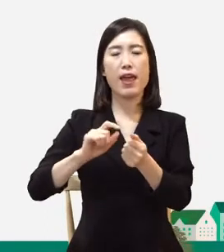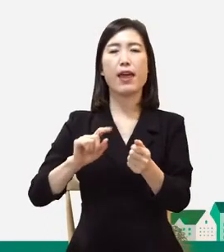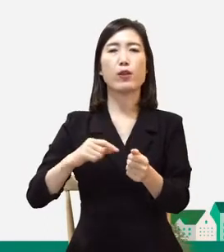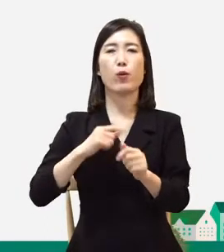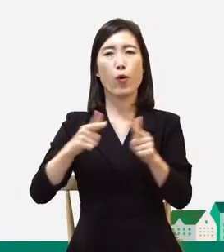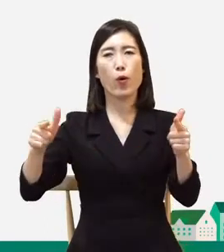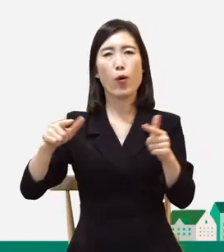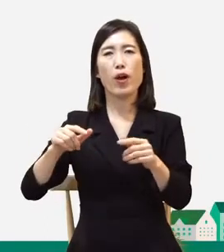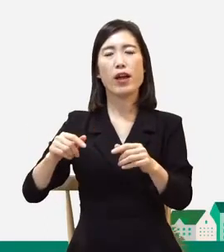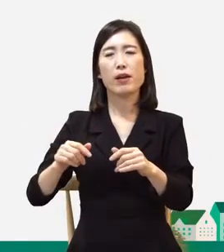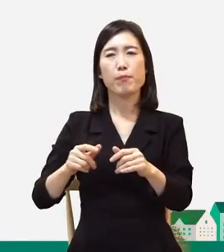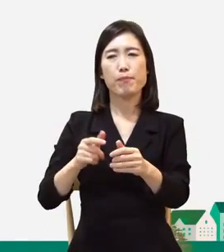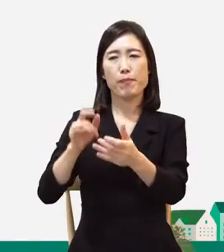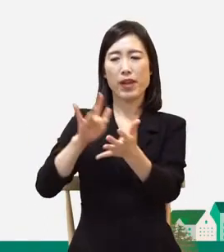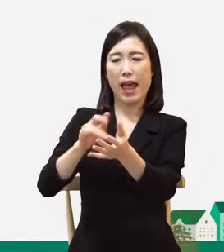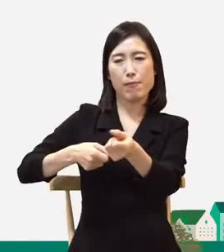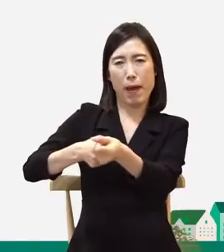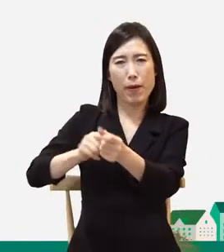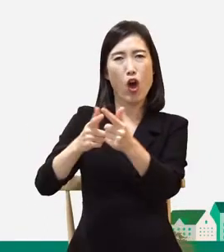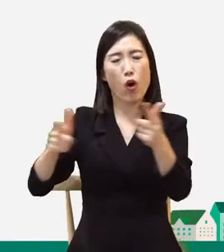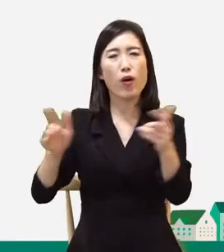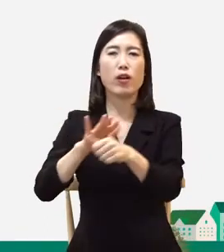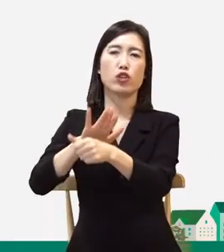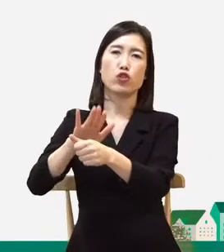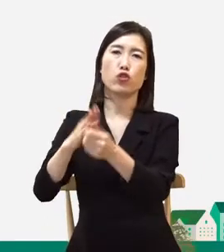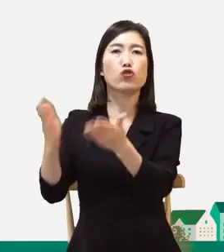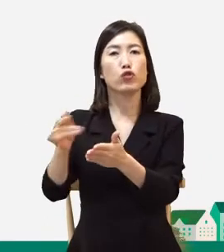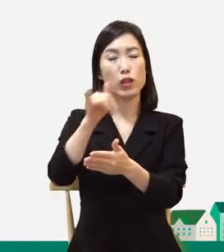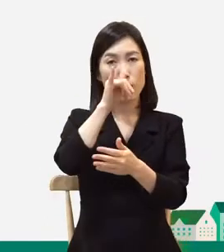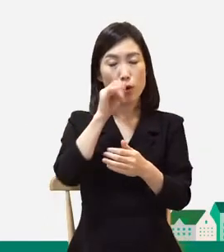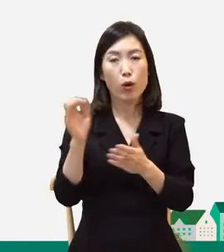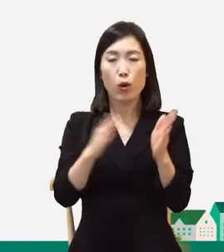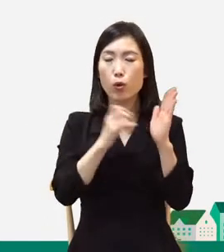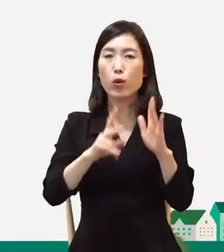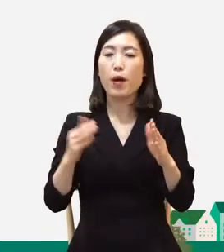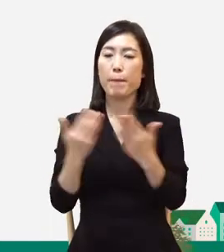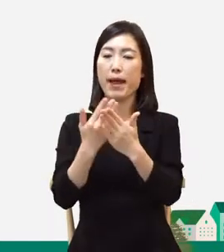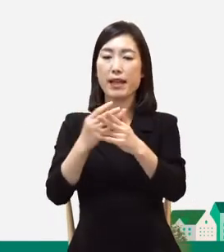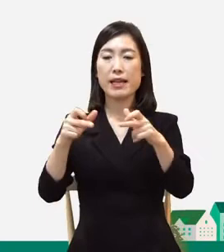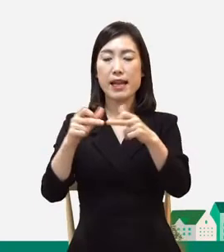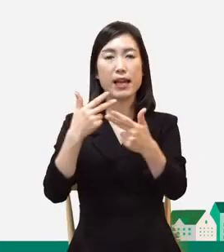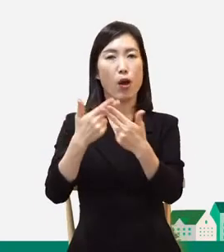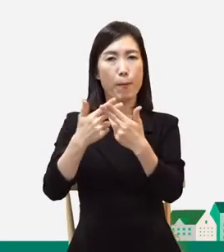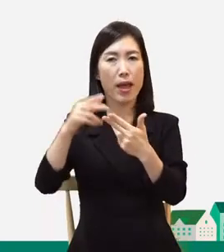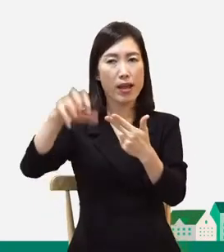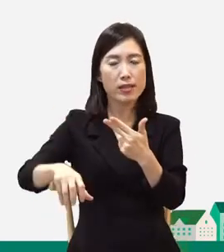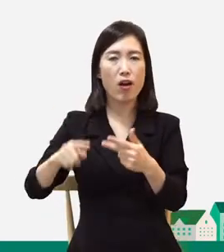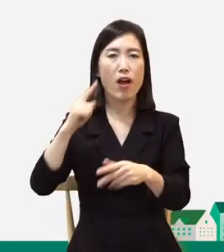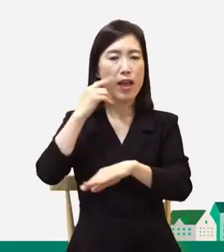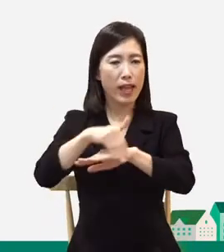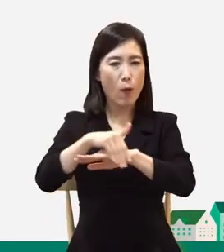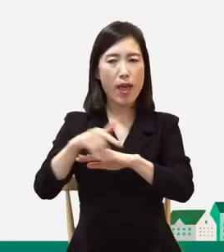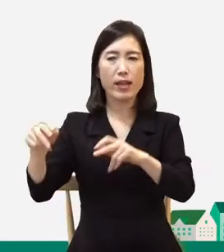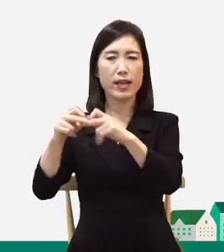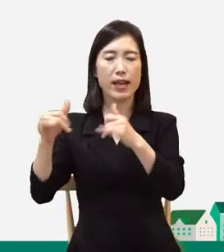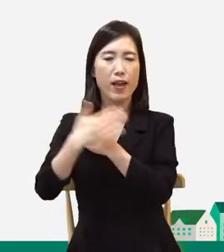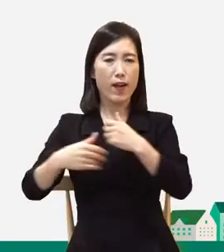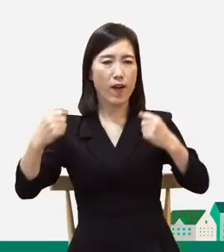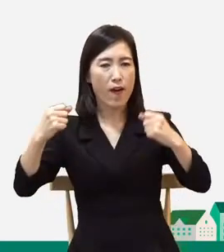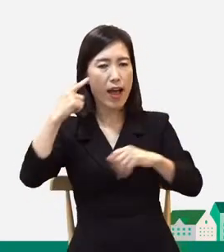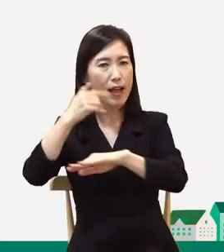연계를 합니다. 그리고 장애인 발달장애인 지원 센터에서 개인별 지원 계획을 수립하고 장애인 건강